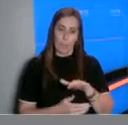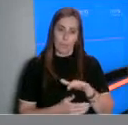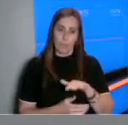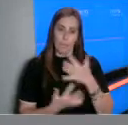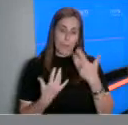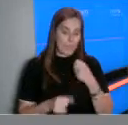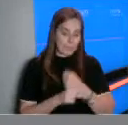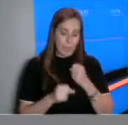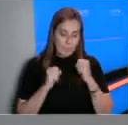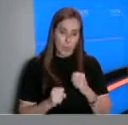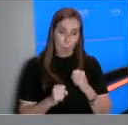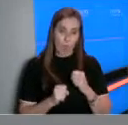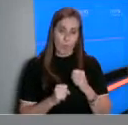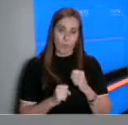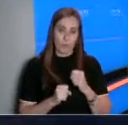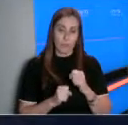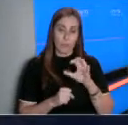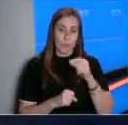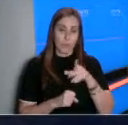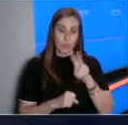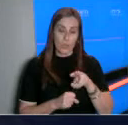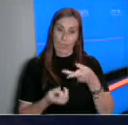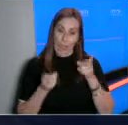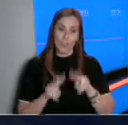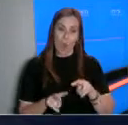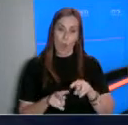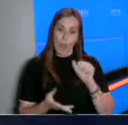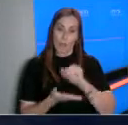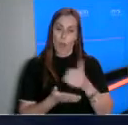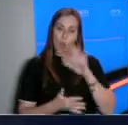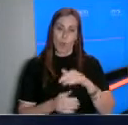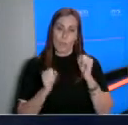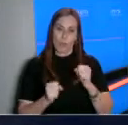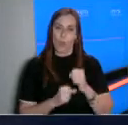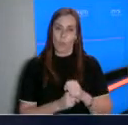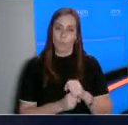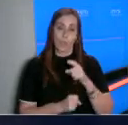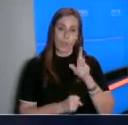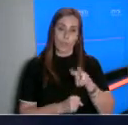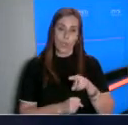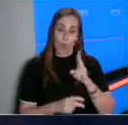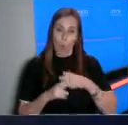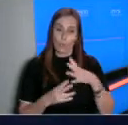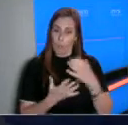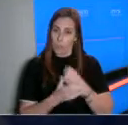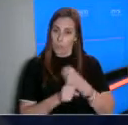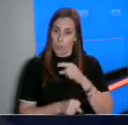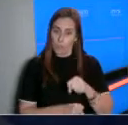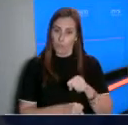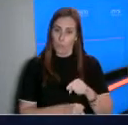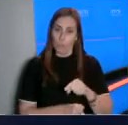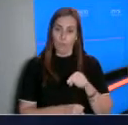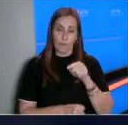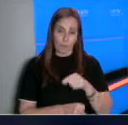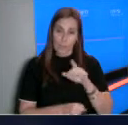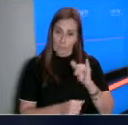תזמון של מתי עשית את הביטוח, והאם יש לך את האפשרות לממן עוד ביטוח. אז יש חולים שהצליחו לעשות את זה,